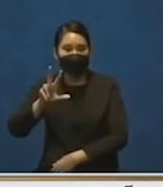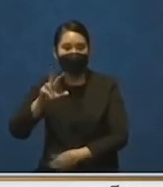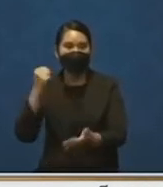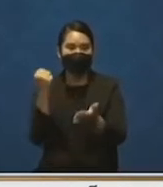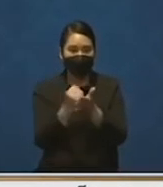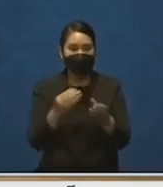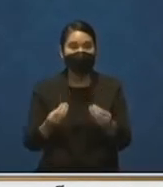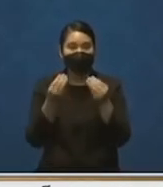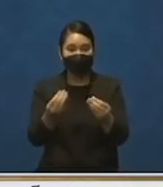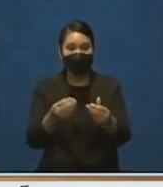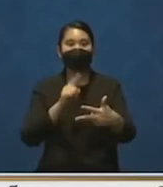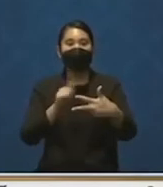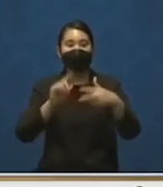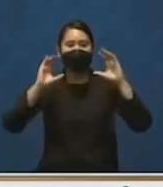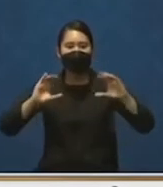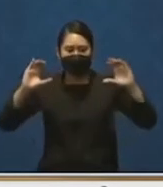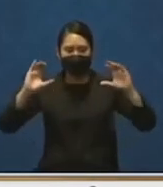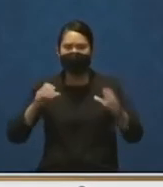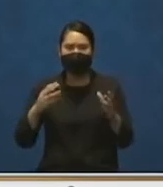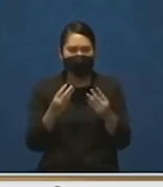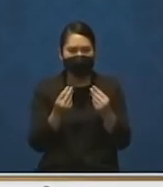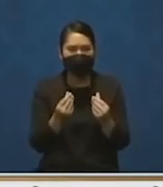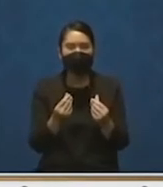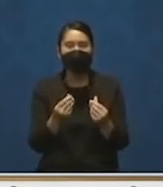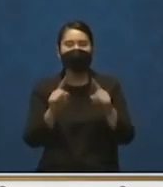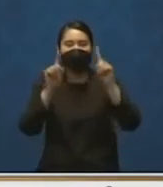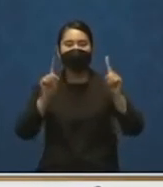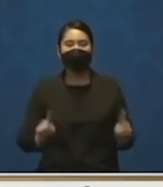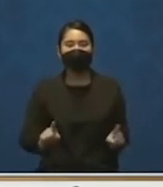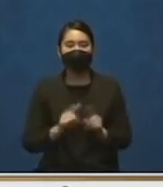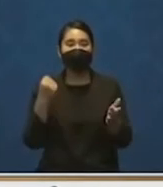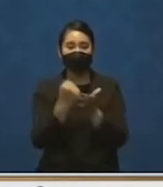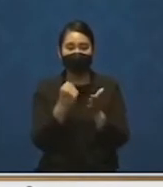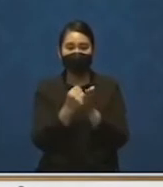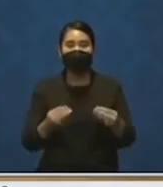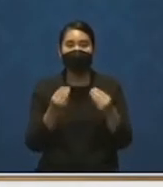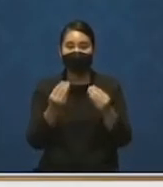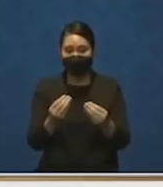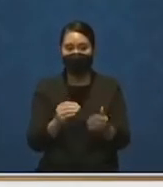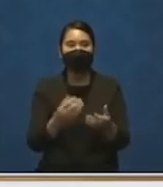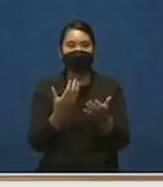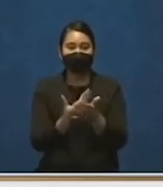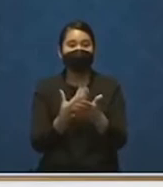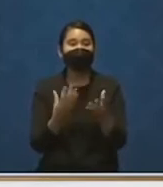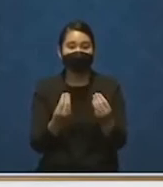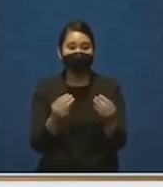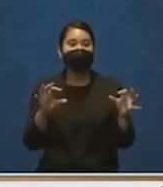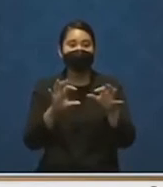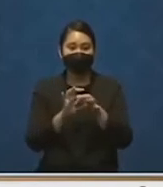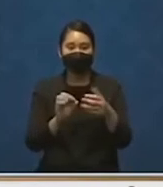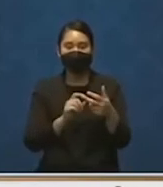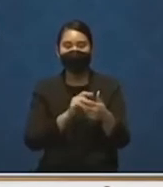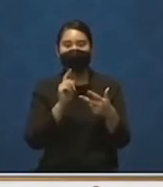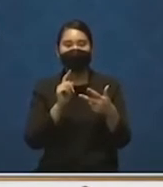บาลต้องเร่งออกเอกสารสิทธิ์เพื่อพัฒนาเมืองในอนาคตและสร้างมูลค่าของที่ดินเรื่องที่2นะครับเกษ